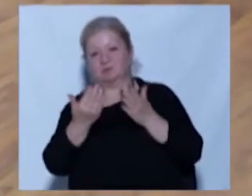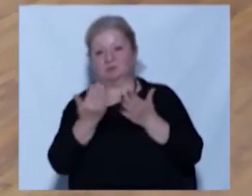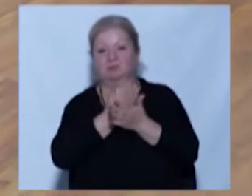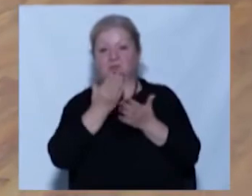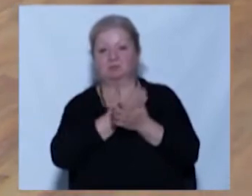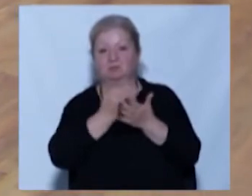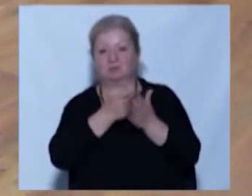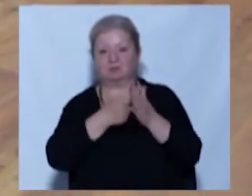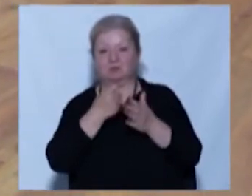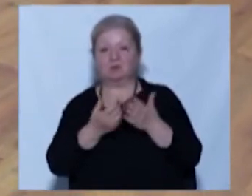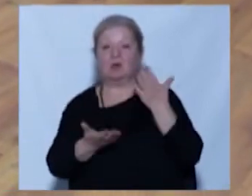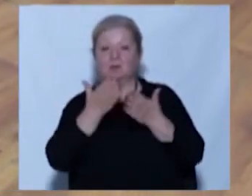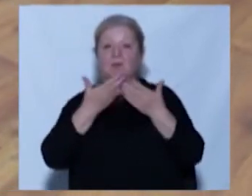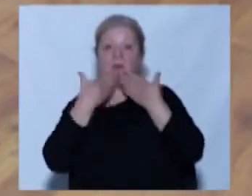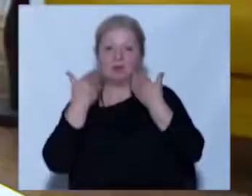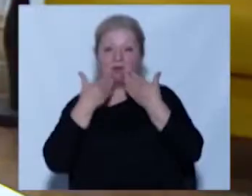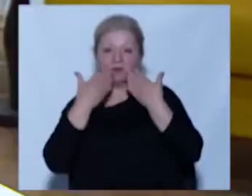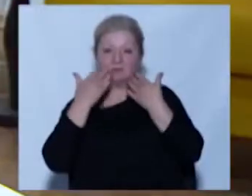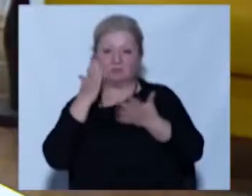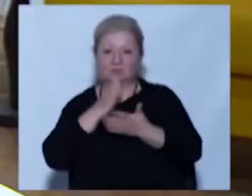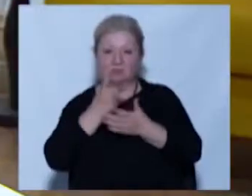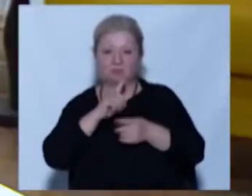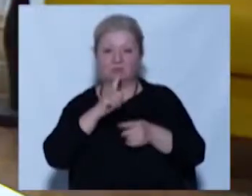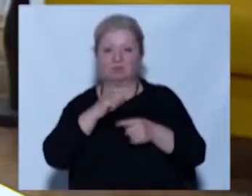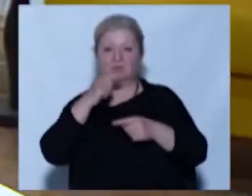ადვილი ასახსნელია. პირველადი არის წყარო, როდესაც